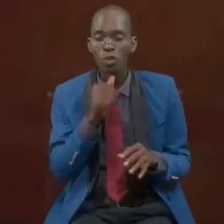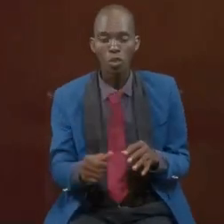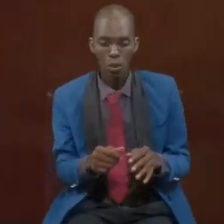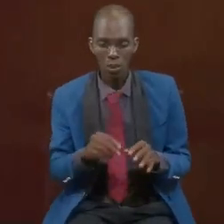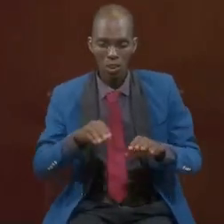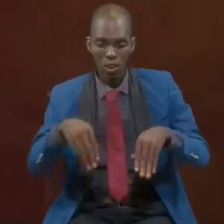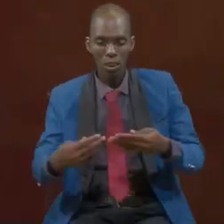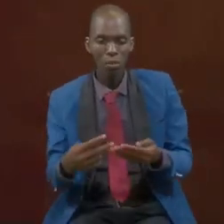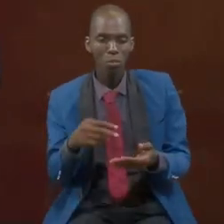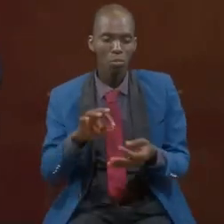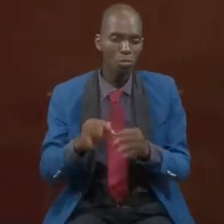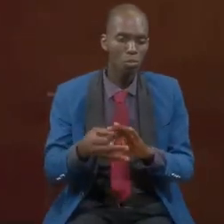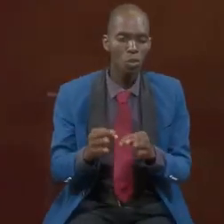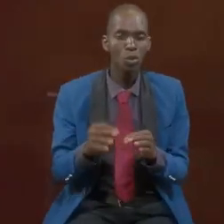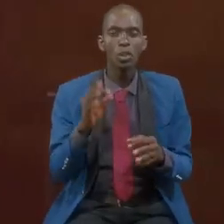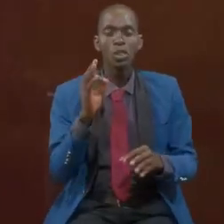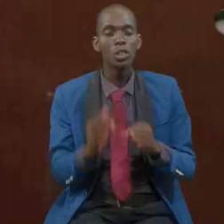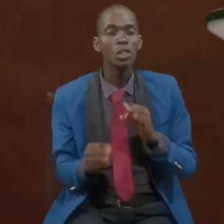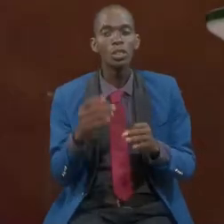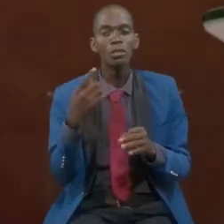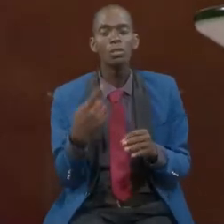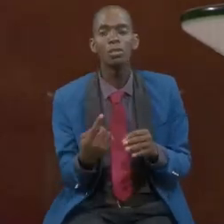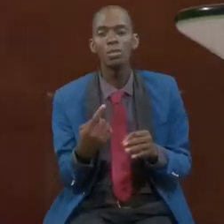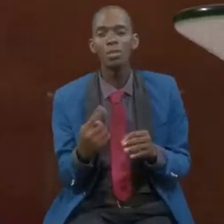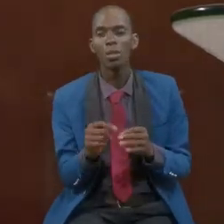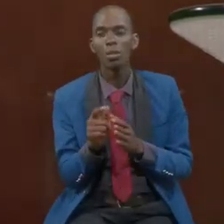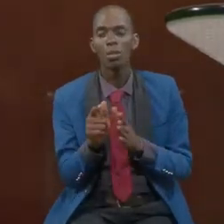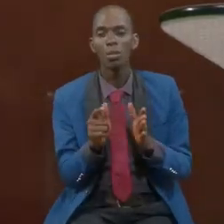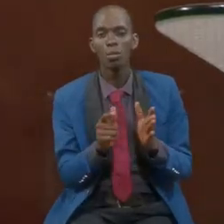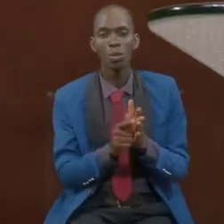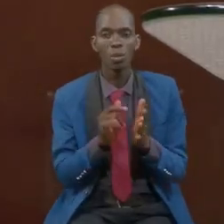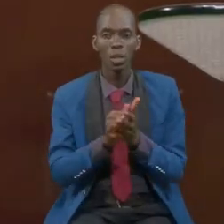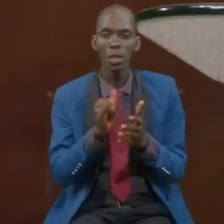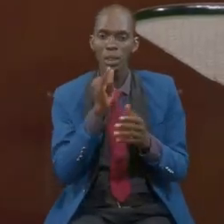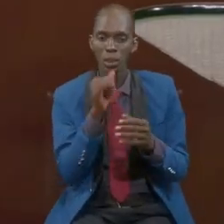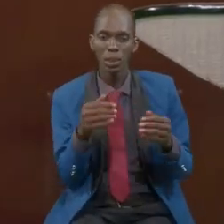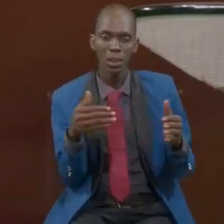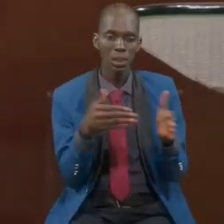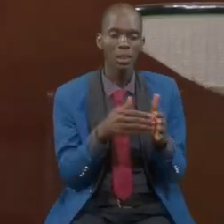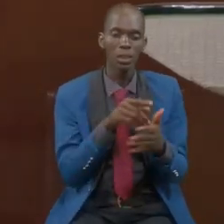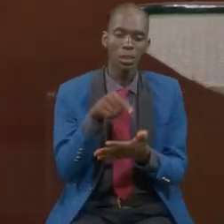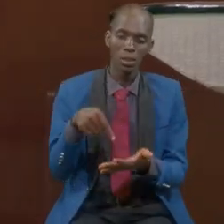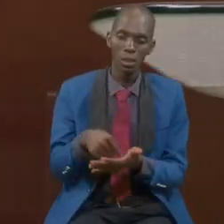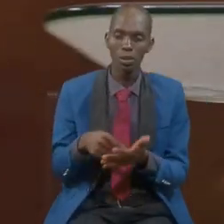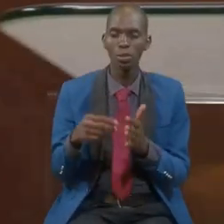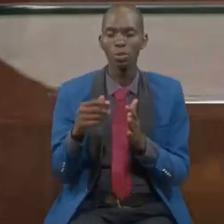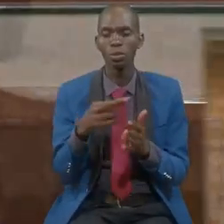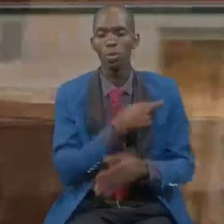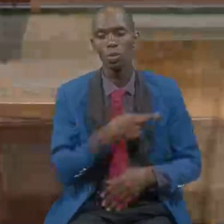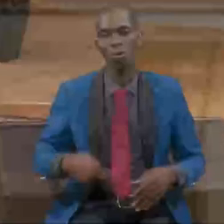vous ne devez rien interpréter dans ces livres de la loi et des prophètes, contrairement à cette loi